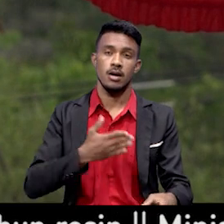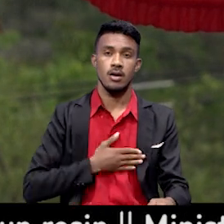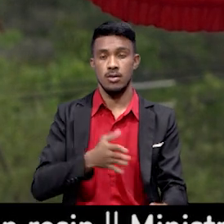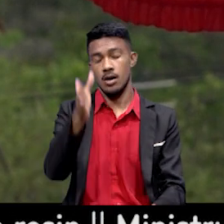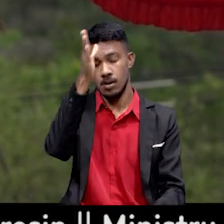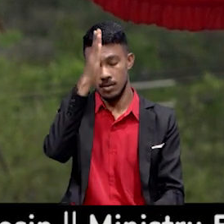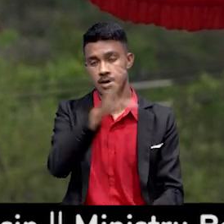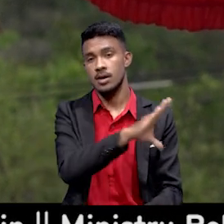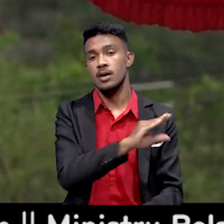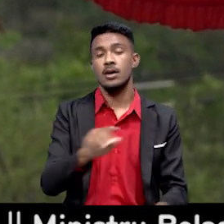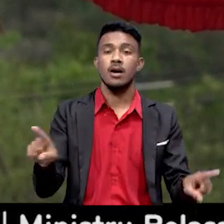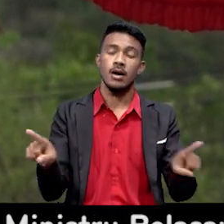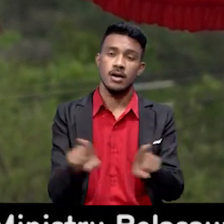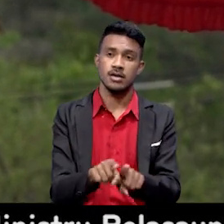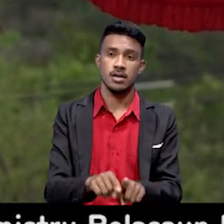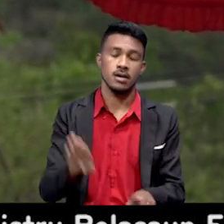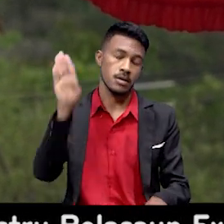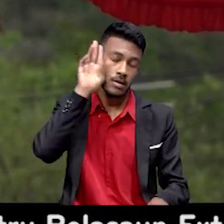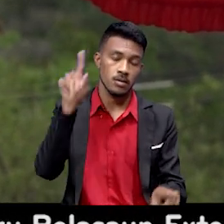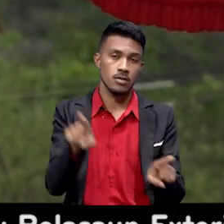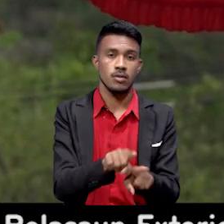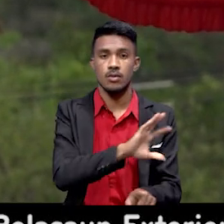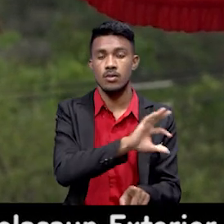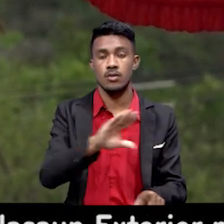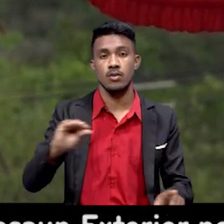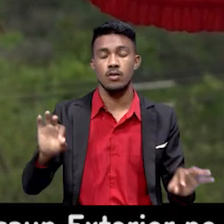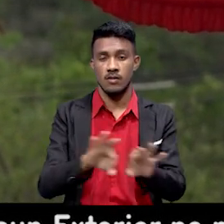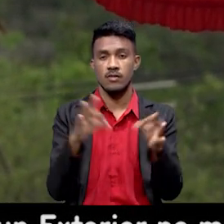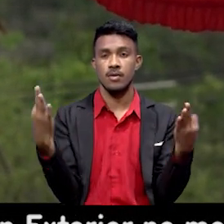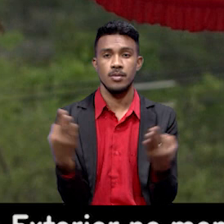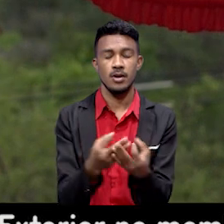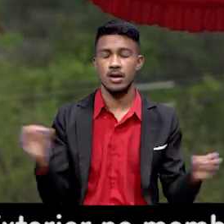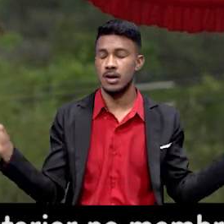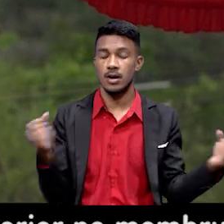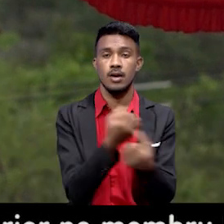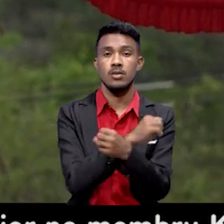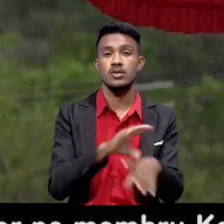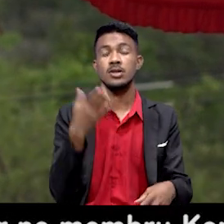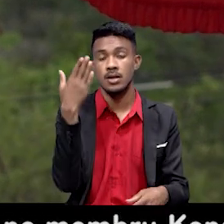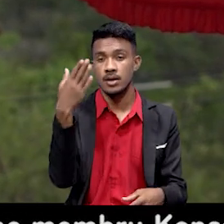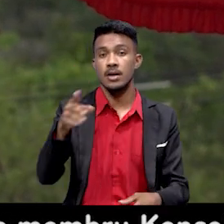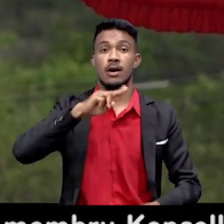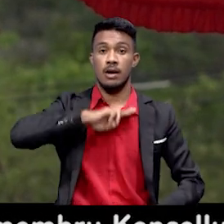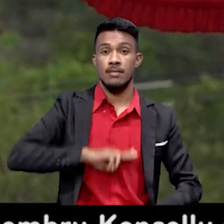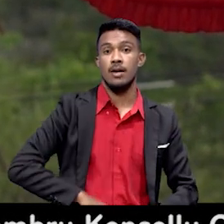hanesa saunia maun, hanesa saunia familia, nungka husikinia hamlaha, o